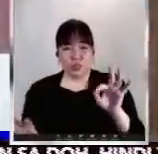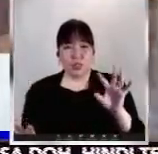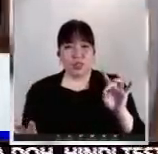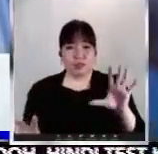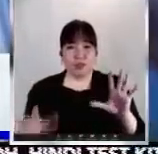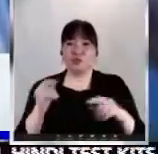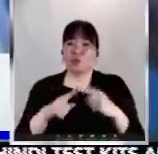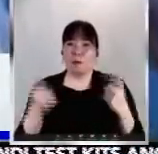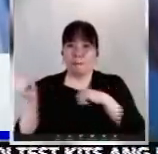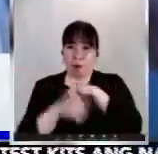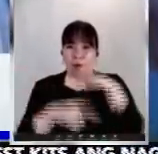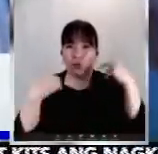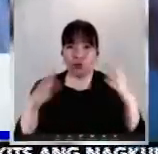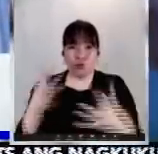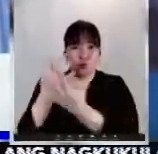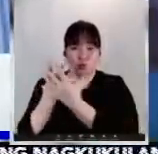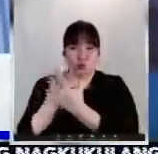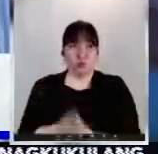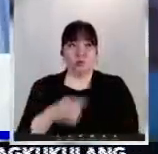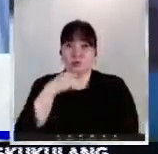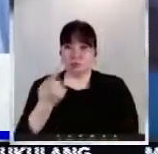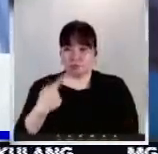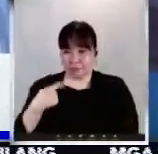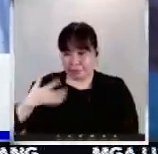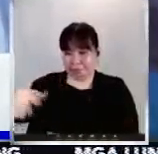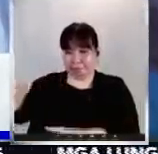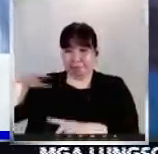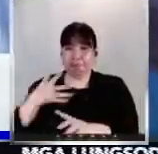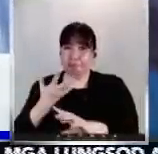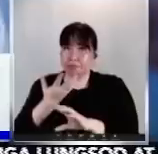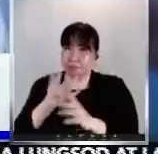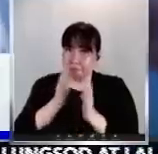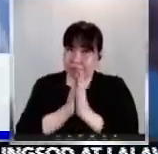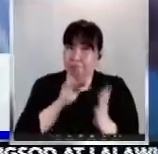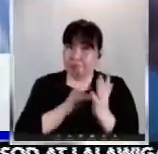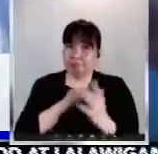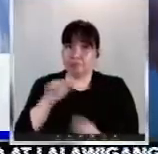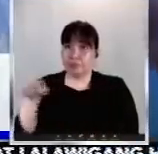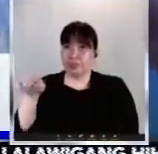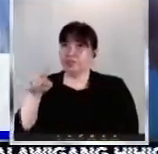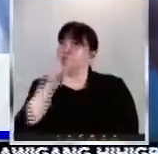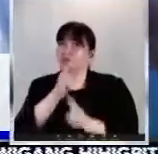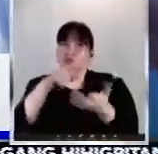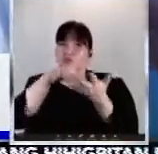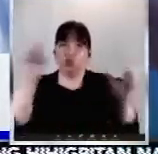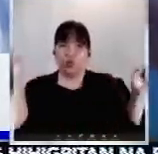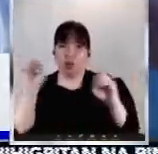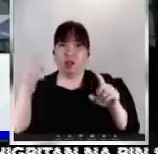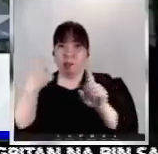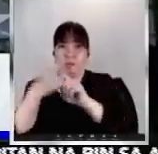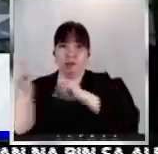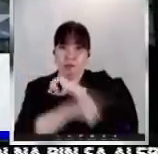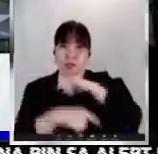pagkakakulong. Punto rin ng petitioner, hindi umano binayaran ni Marcos ang tax at penalty matapos siyang mahatulang